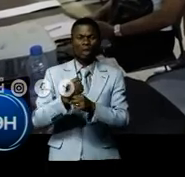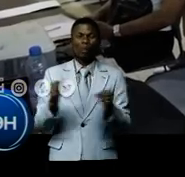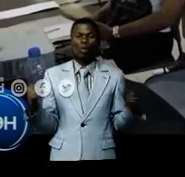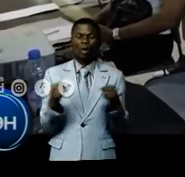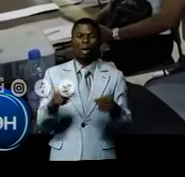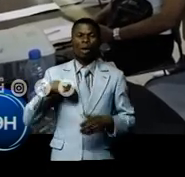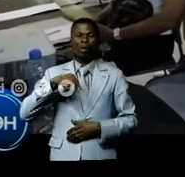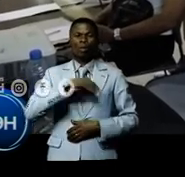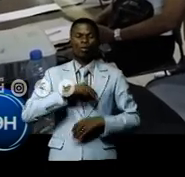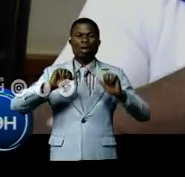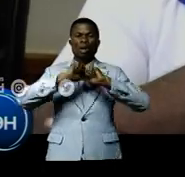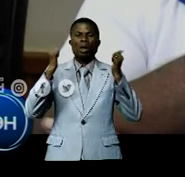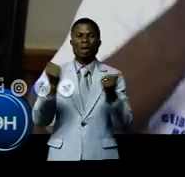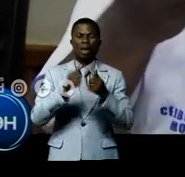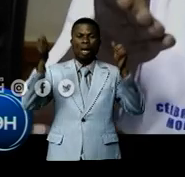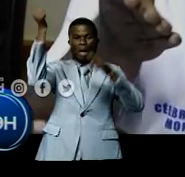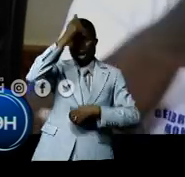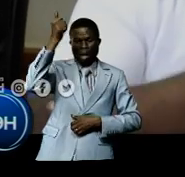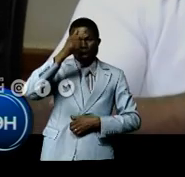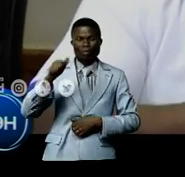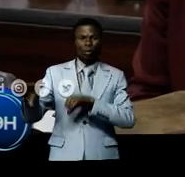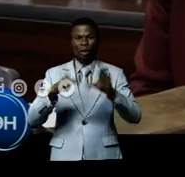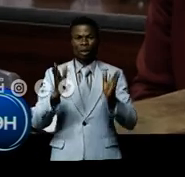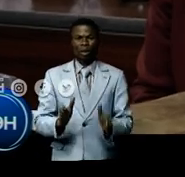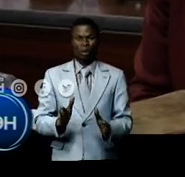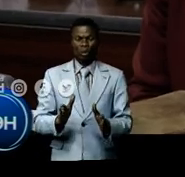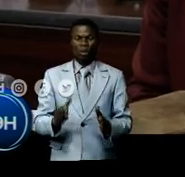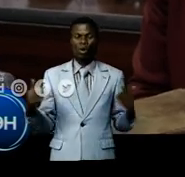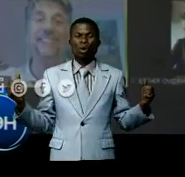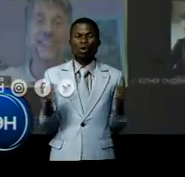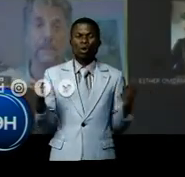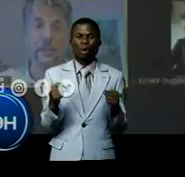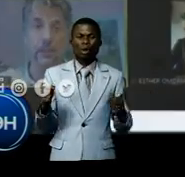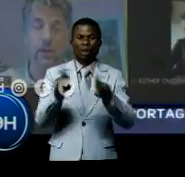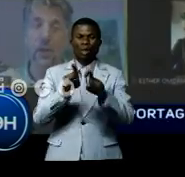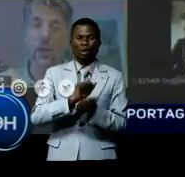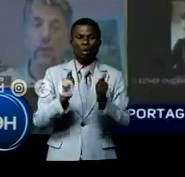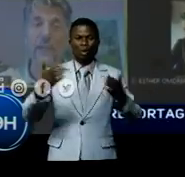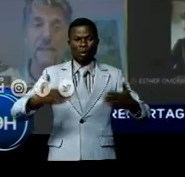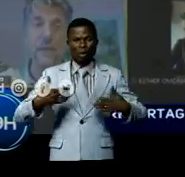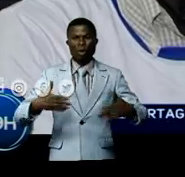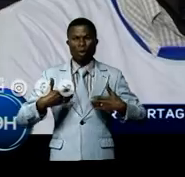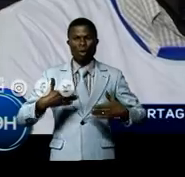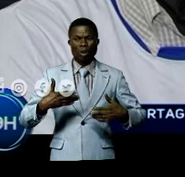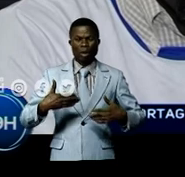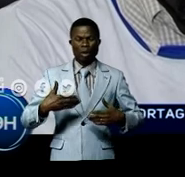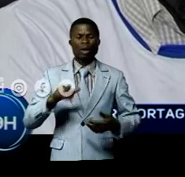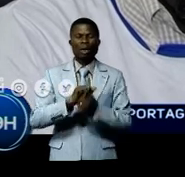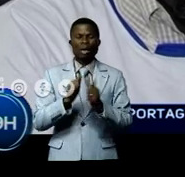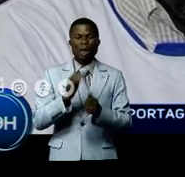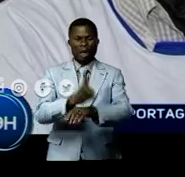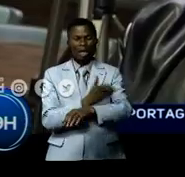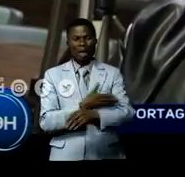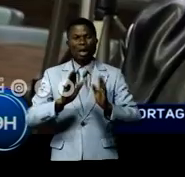est membre de l'Association africaine des acteurs de la réfrigération et de la climatisation, dont l'un des objectifs est